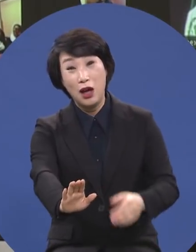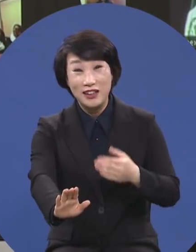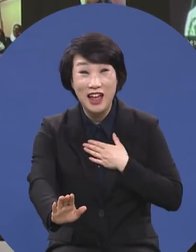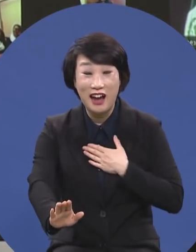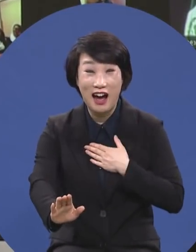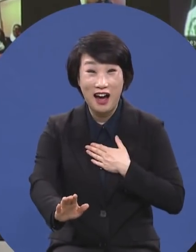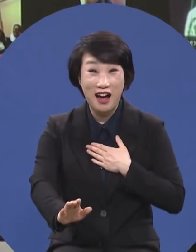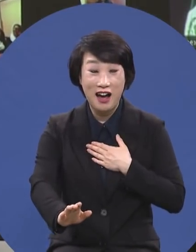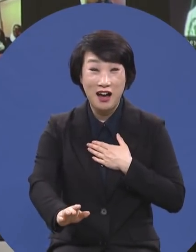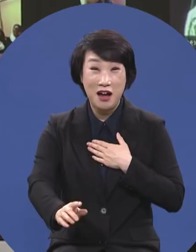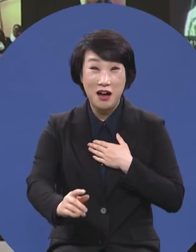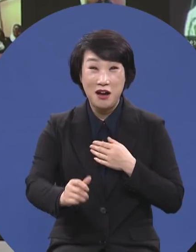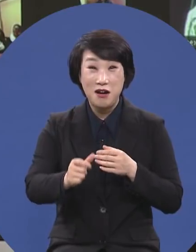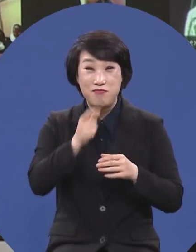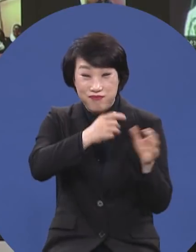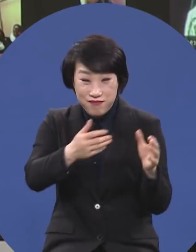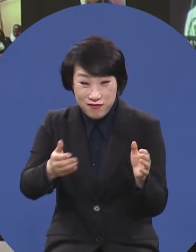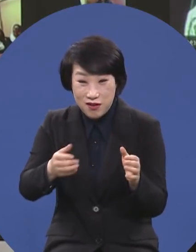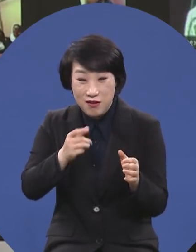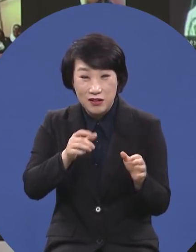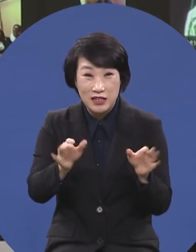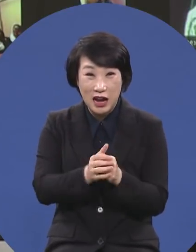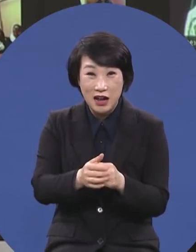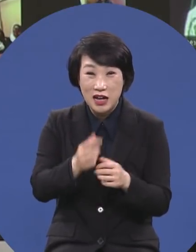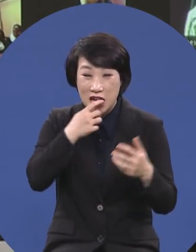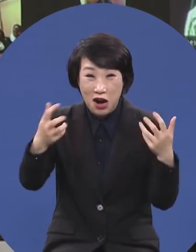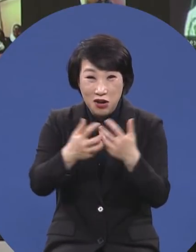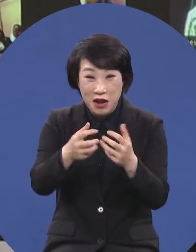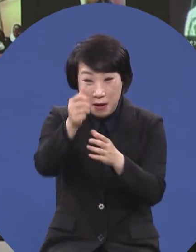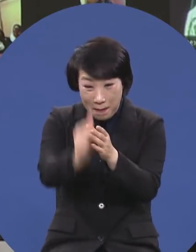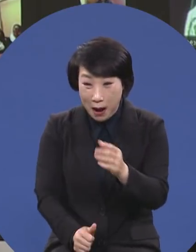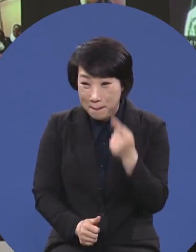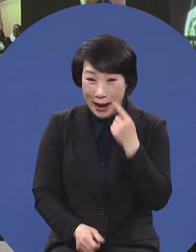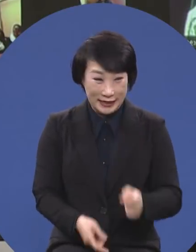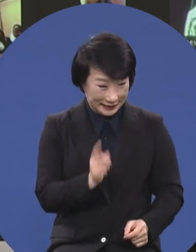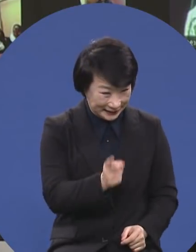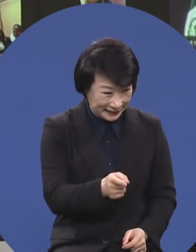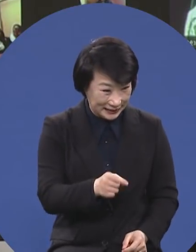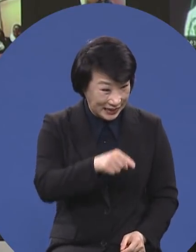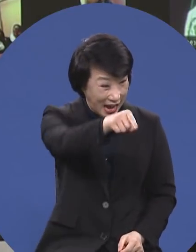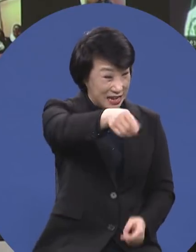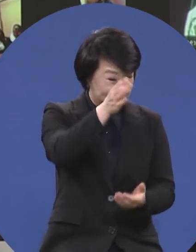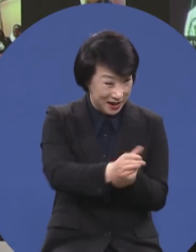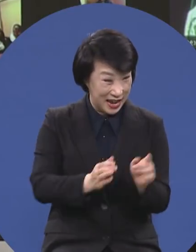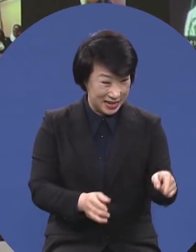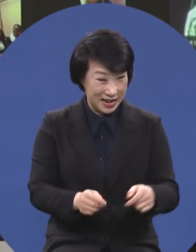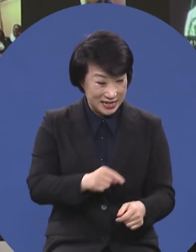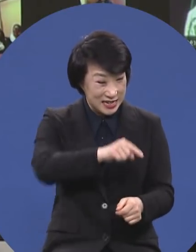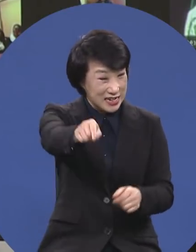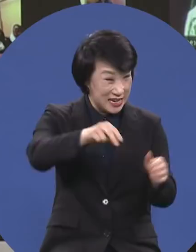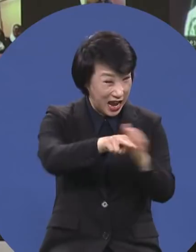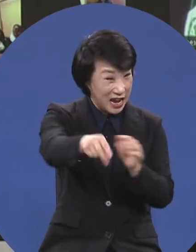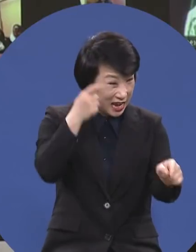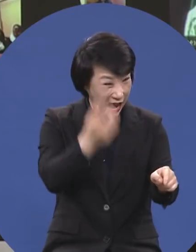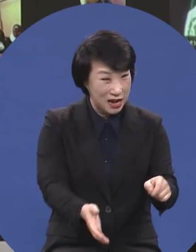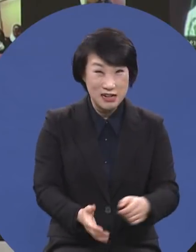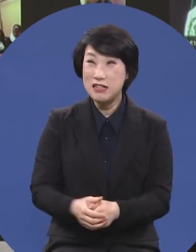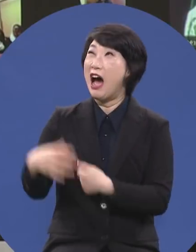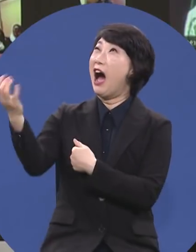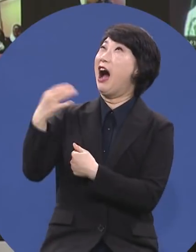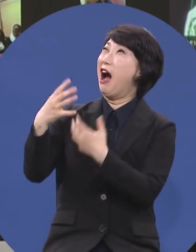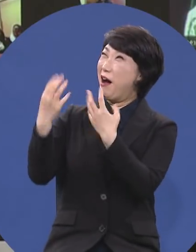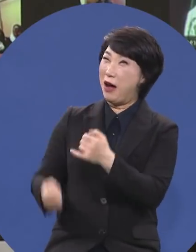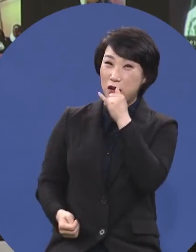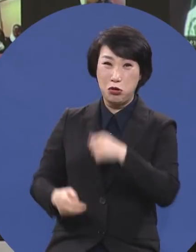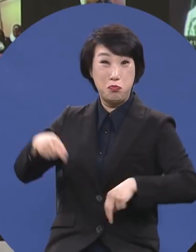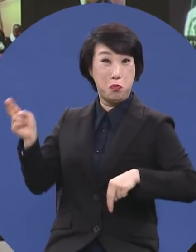내가 빠지면 그날은 이놈의 새끼 나가지 말라니까 나갔어! 돼지가 온다고